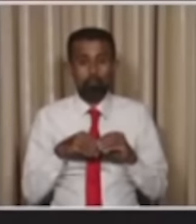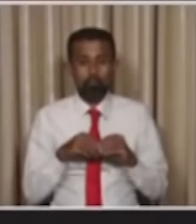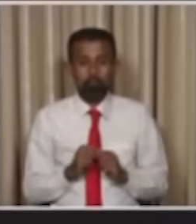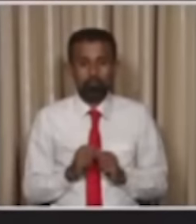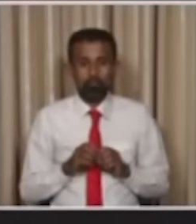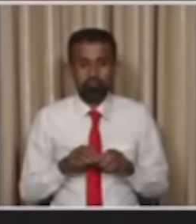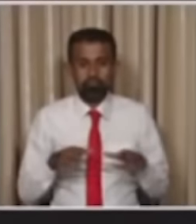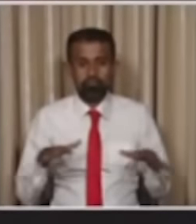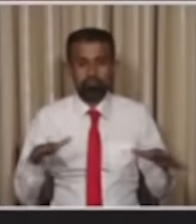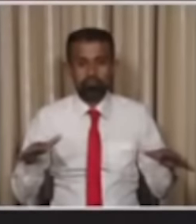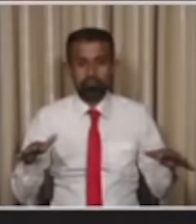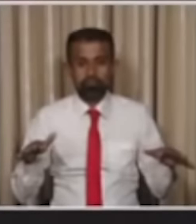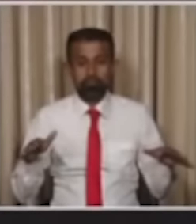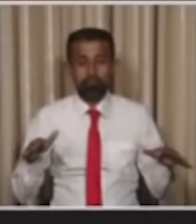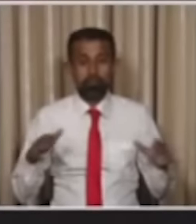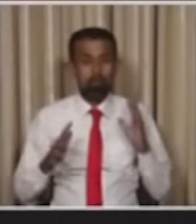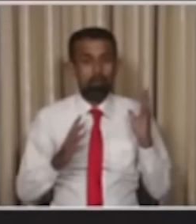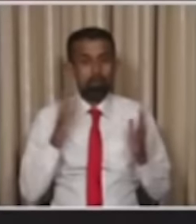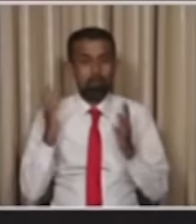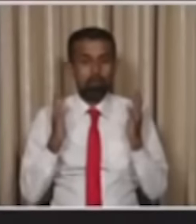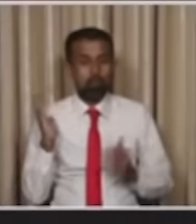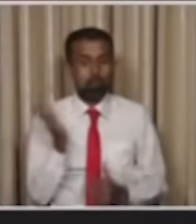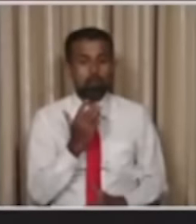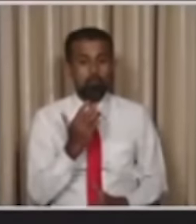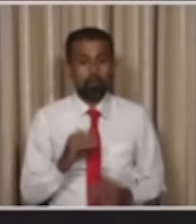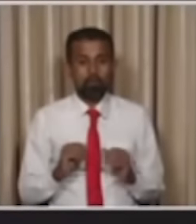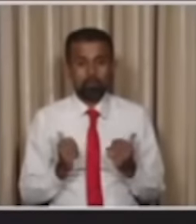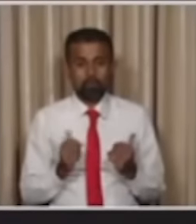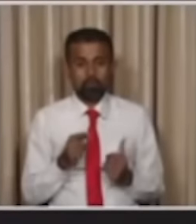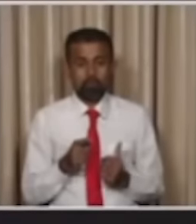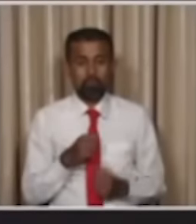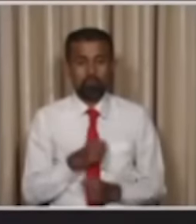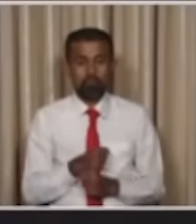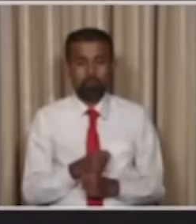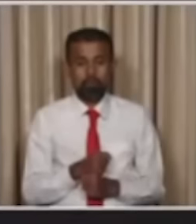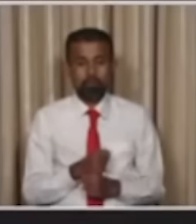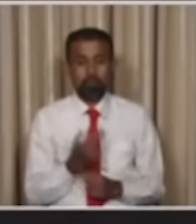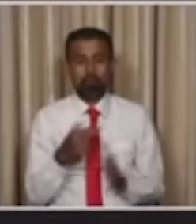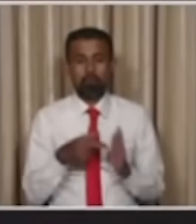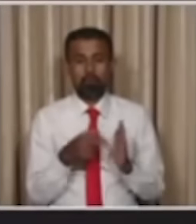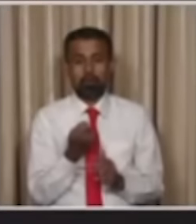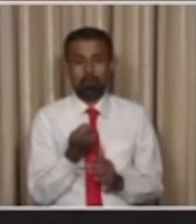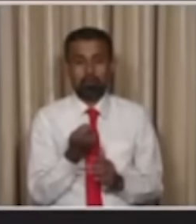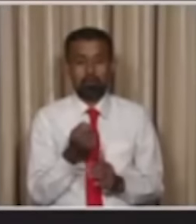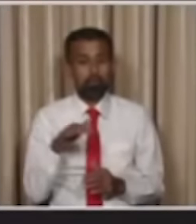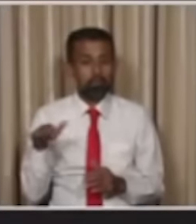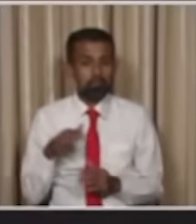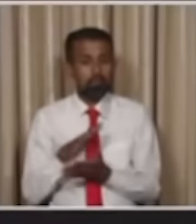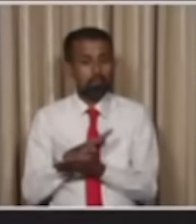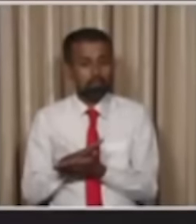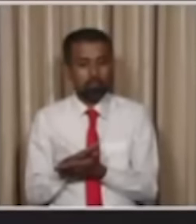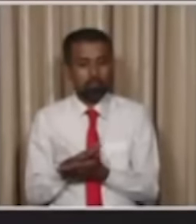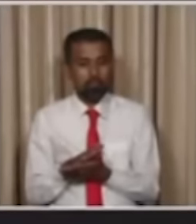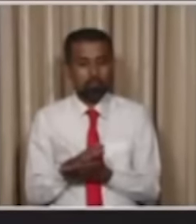ක්‍රියාත්මක වෙනවා. මේක මුළු ලෝකයේම ජන ජීවිතයට, රාජ්‍යන්හි ආර්ථිකයට, සමාජ සංහිඳියාවට